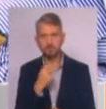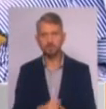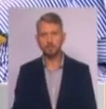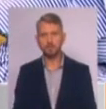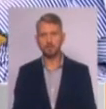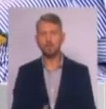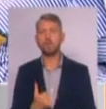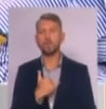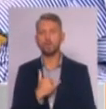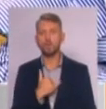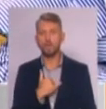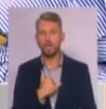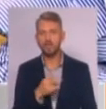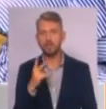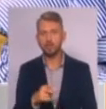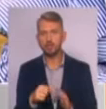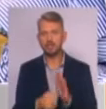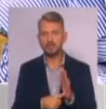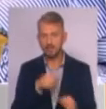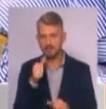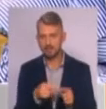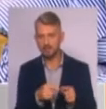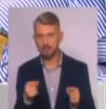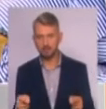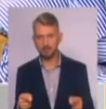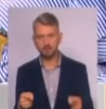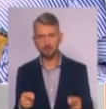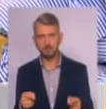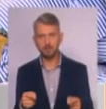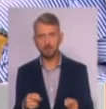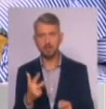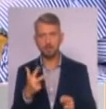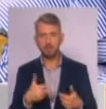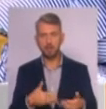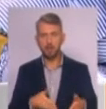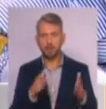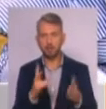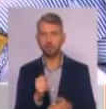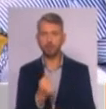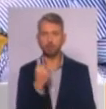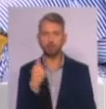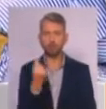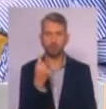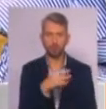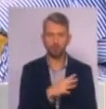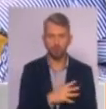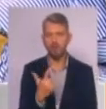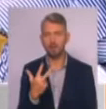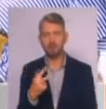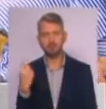Угу. У нас 2016 рік три парадних на одному лічильнику було, три парадних на